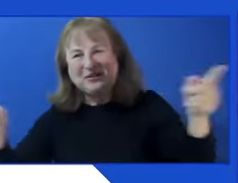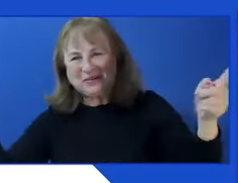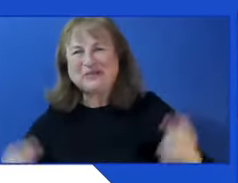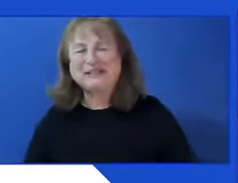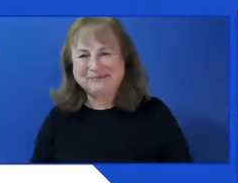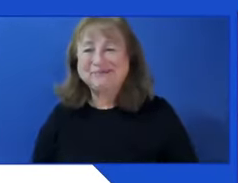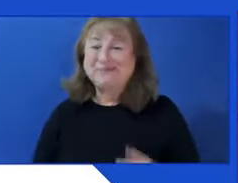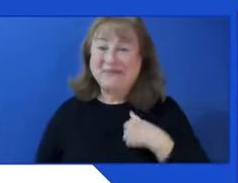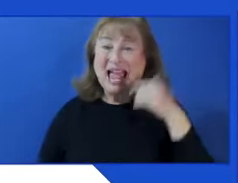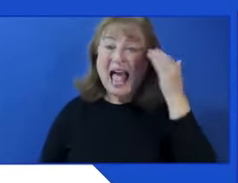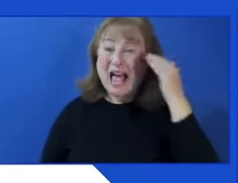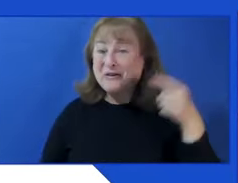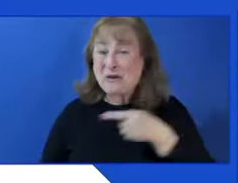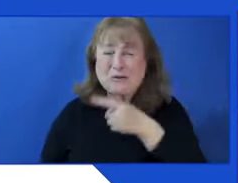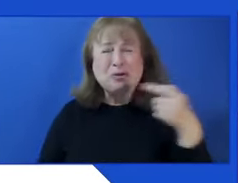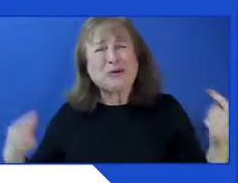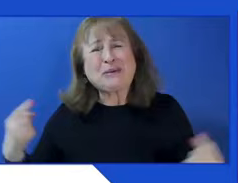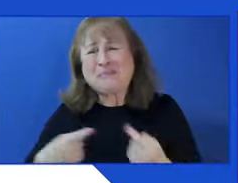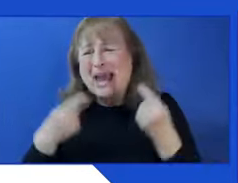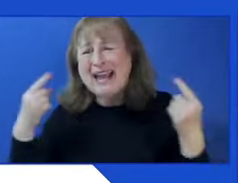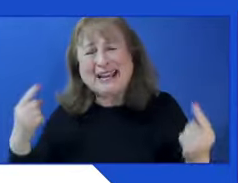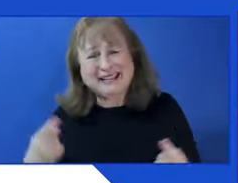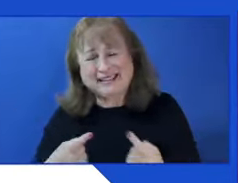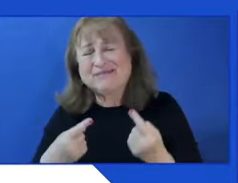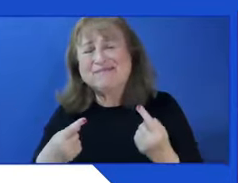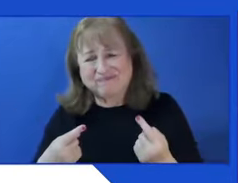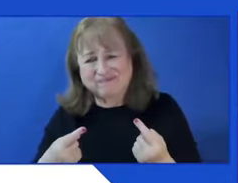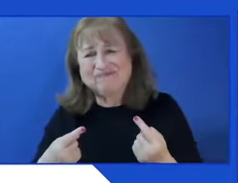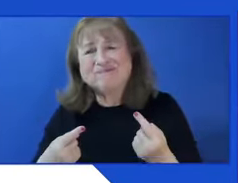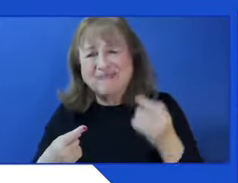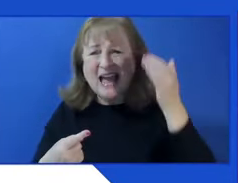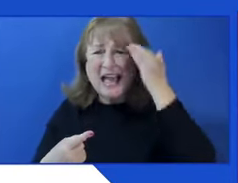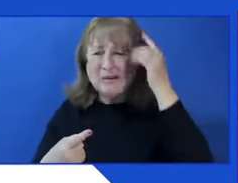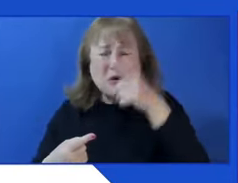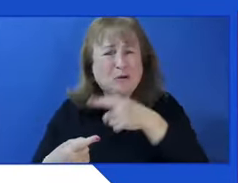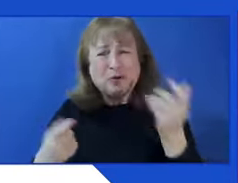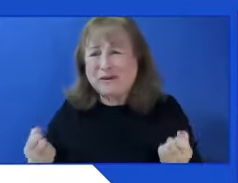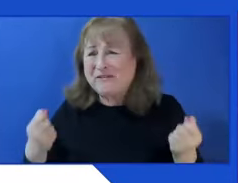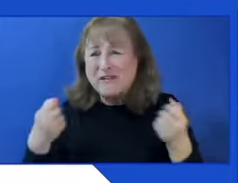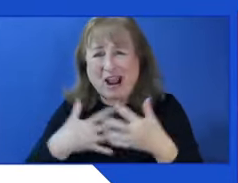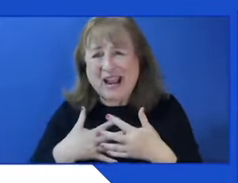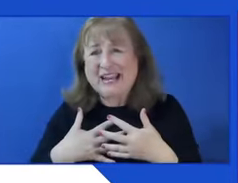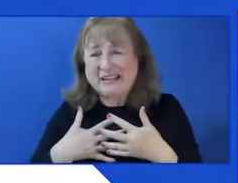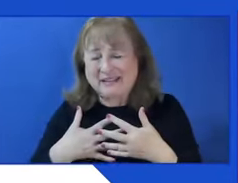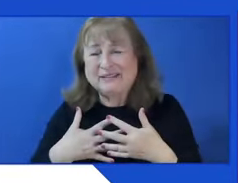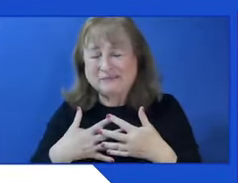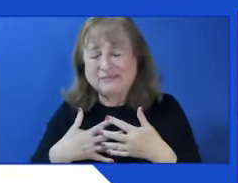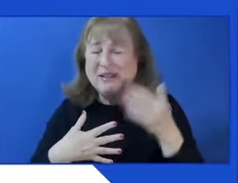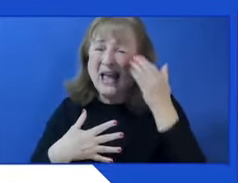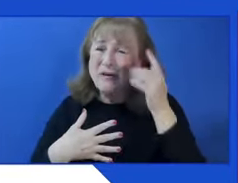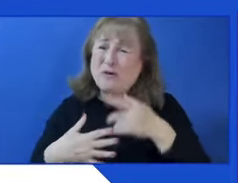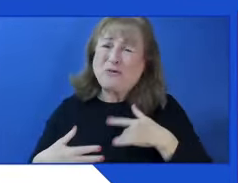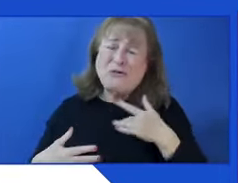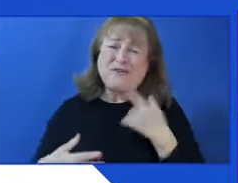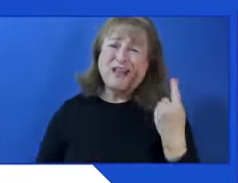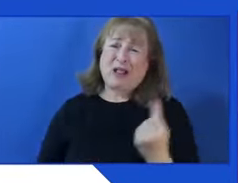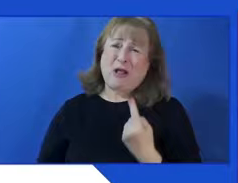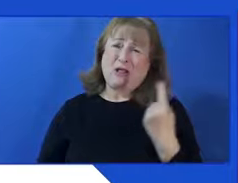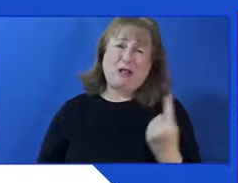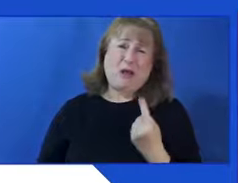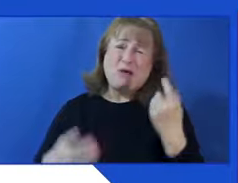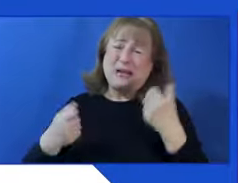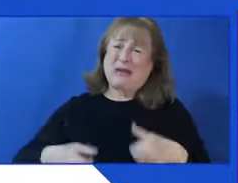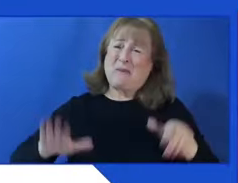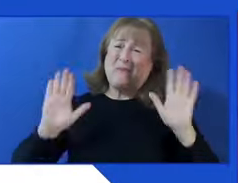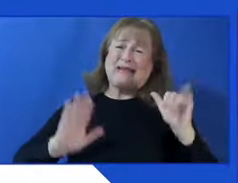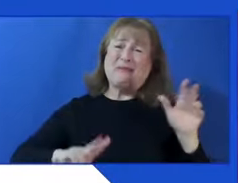I know you are in pain. I know you are afraid. I know you feel alone and abandoned by